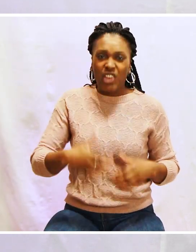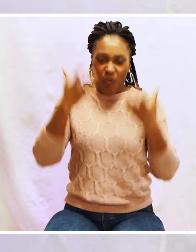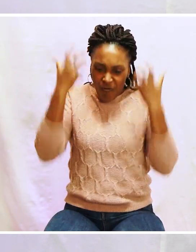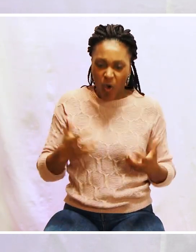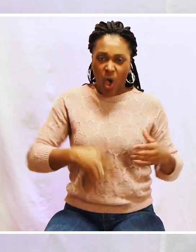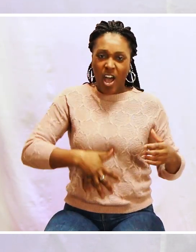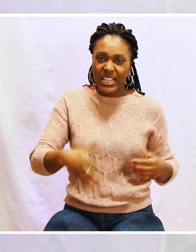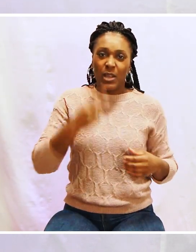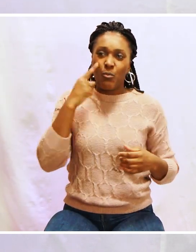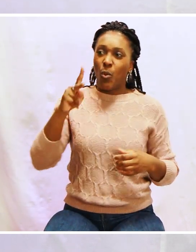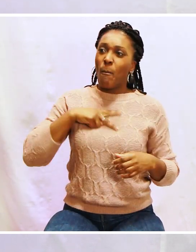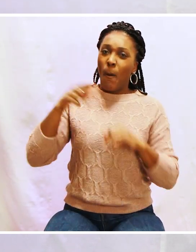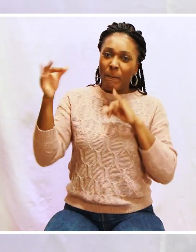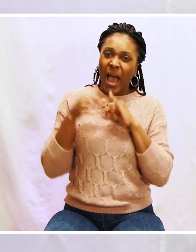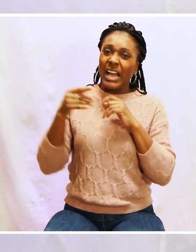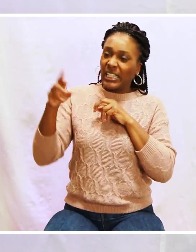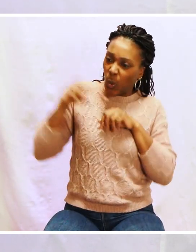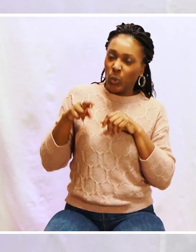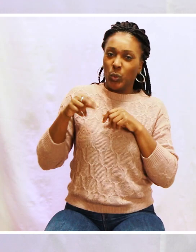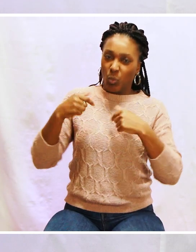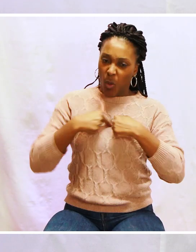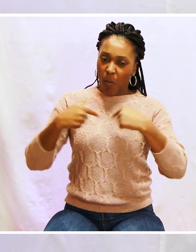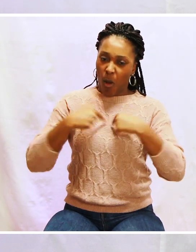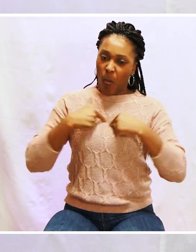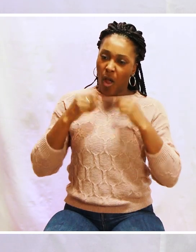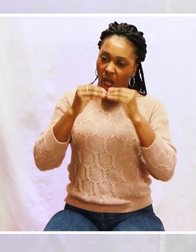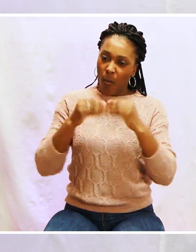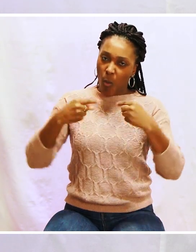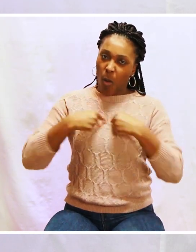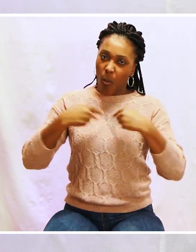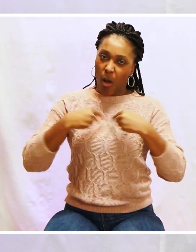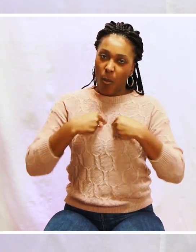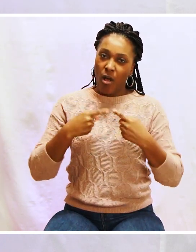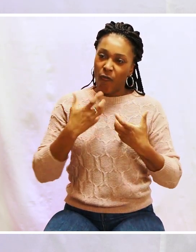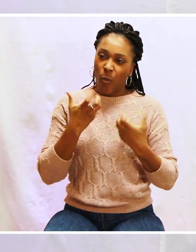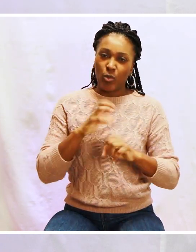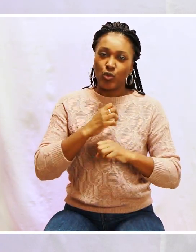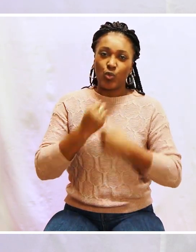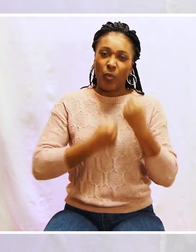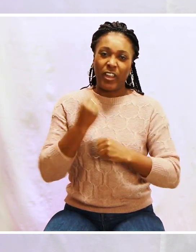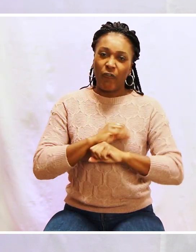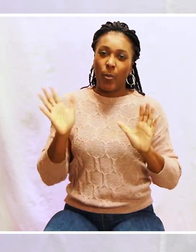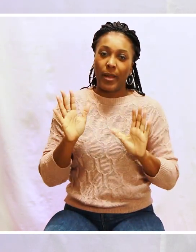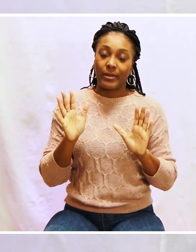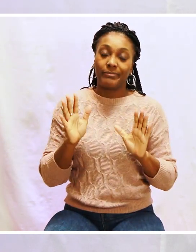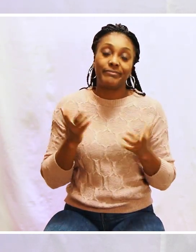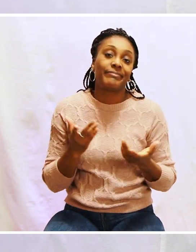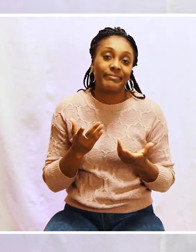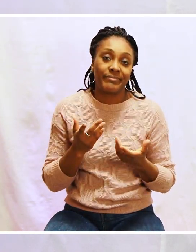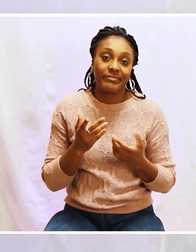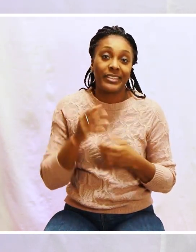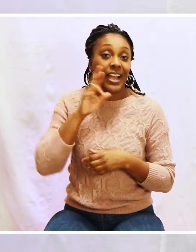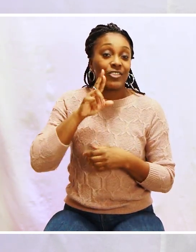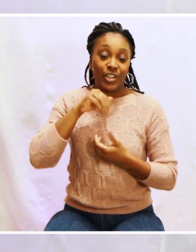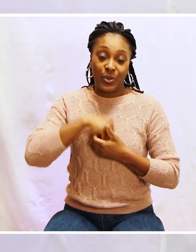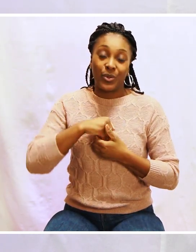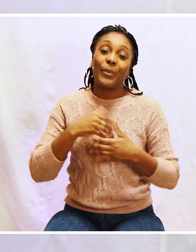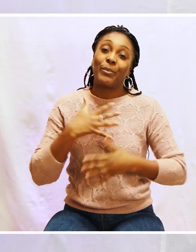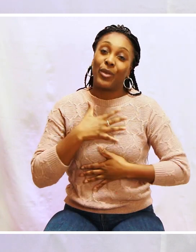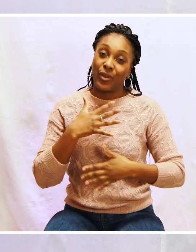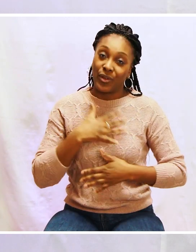pour rétablir l'ordre des choses, ne plus souffrir de cette situation. En fait, Rachel est habitée par des craintes, elle est habitée par des